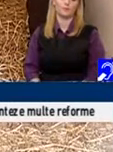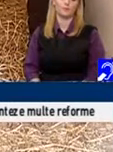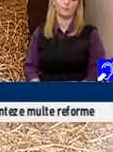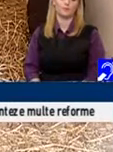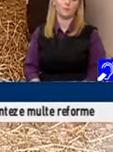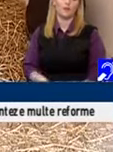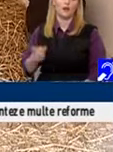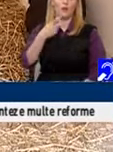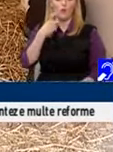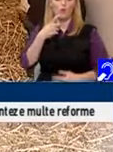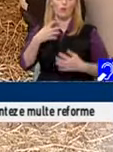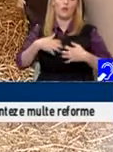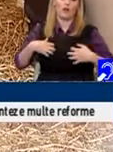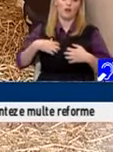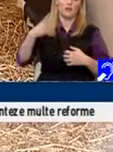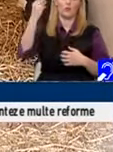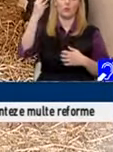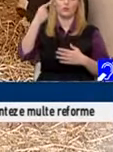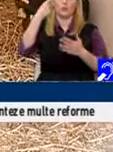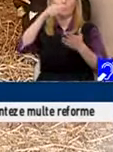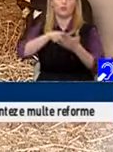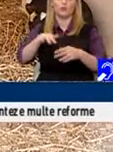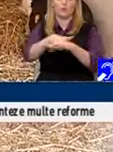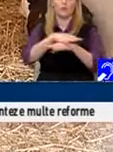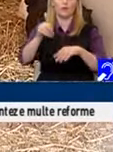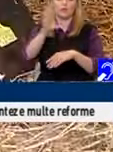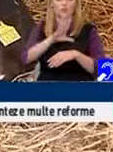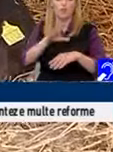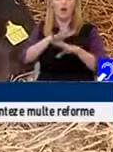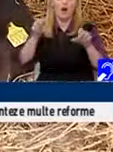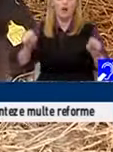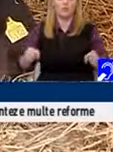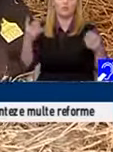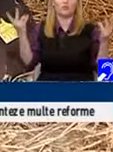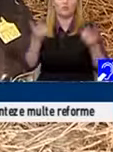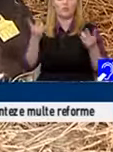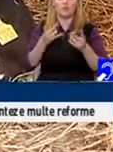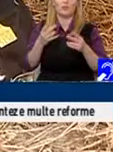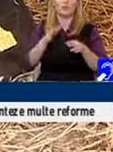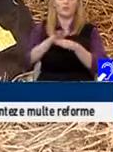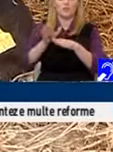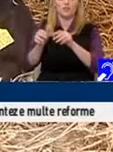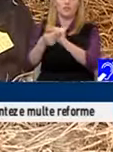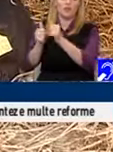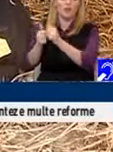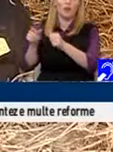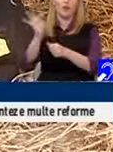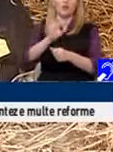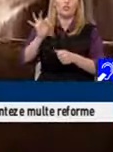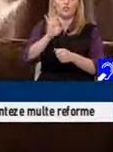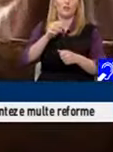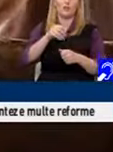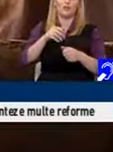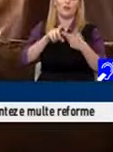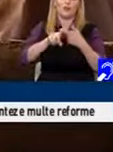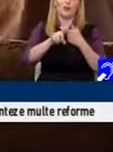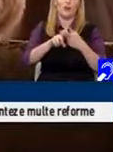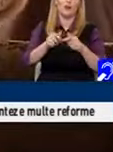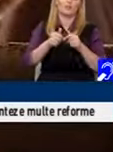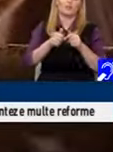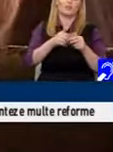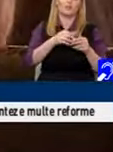Pentru ca ouăle și carnea din Republica Moldova să ajungă pe piața europeană, autoritățile trebuie să facă reforme în ceea ce privește siguranța alimentelor, să